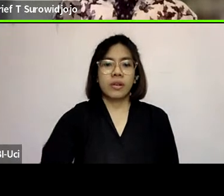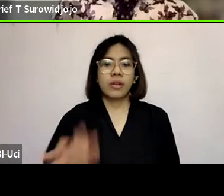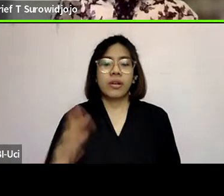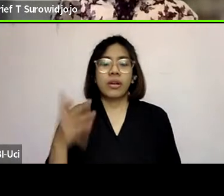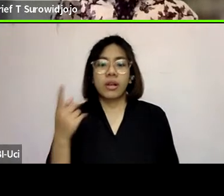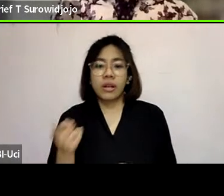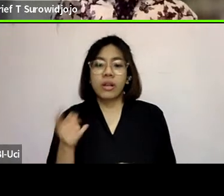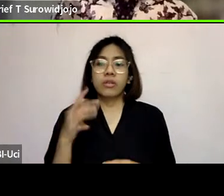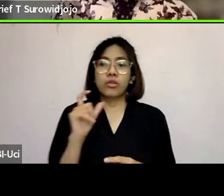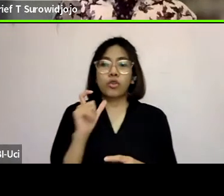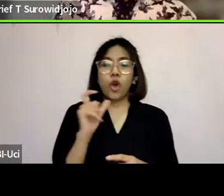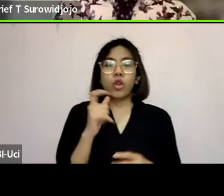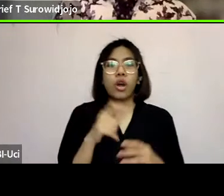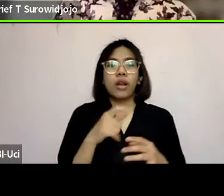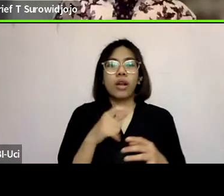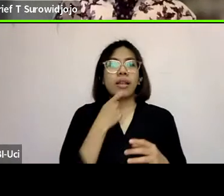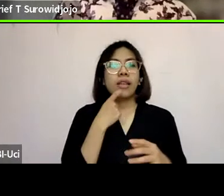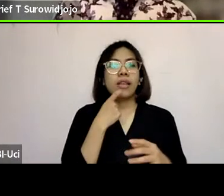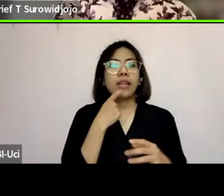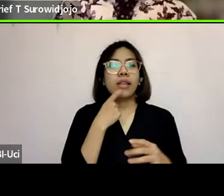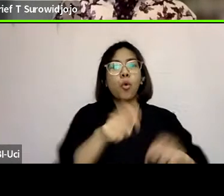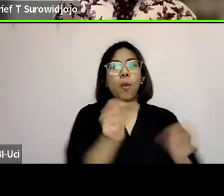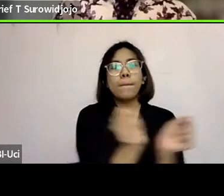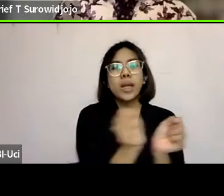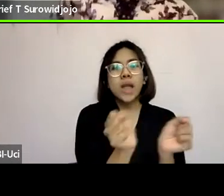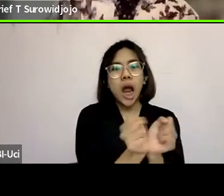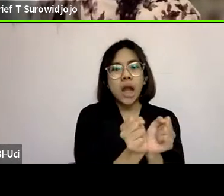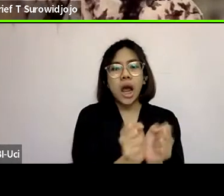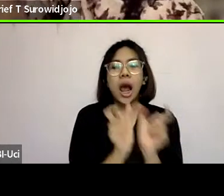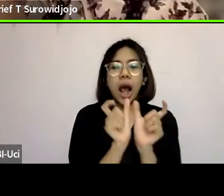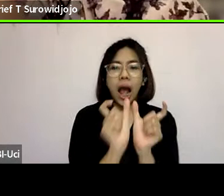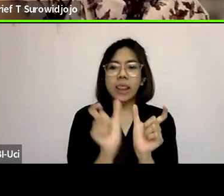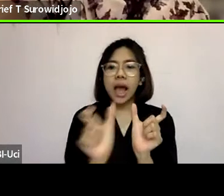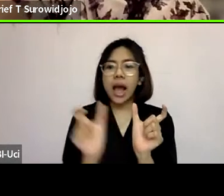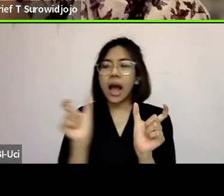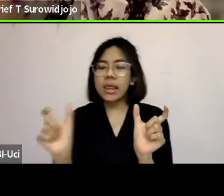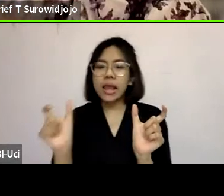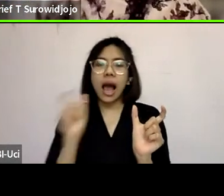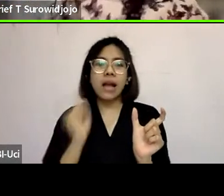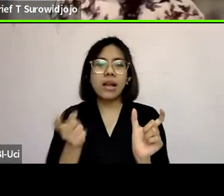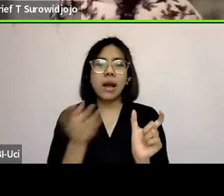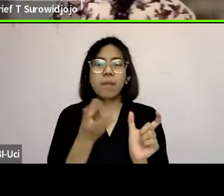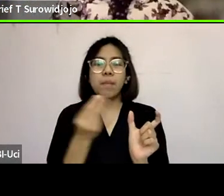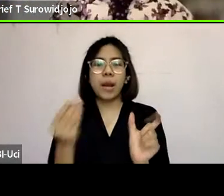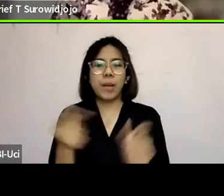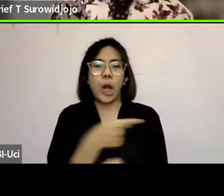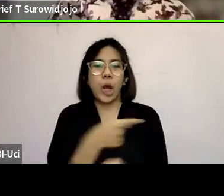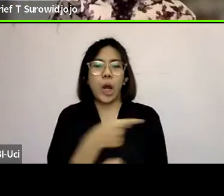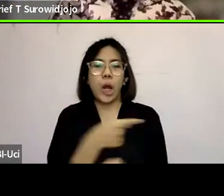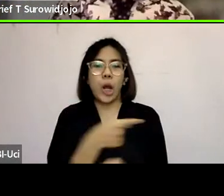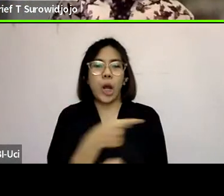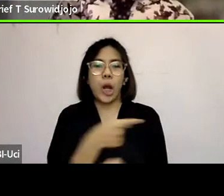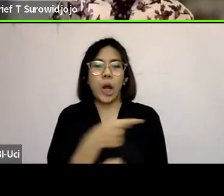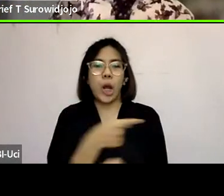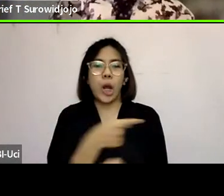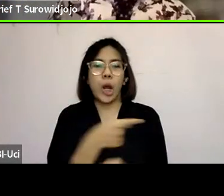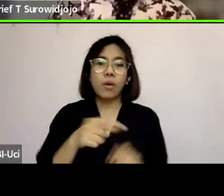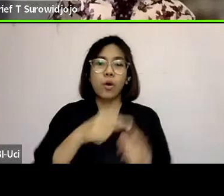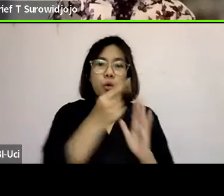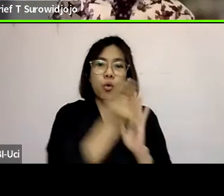kata-kata di ruang publik yang dianggap melanggar hak orang lain karena perumusan peraturan perundangan yang tidak tepat misalnya